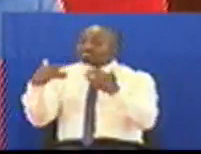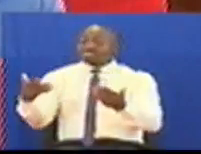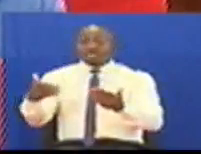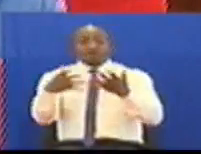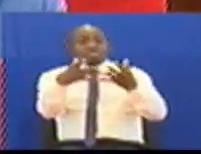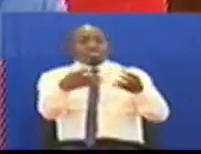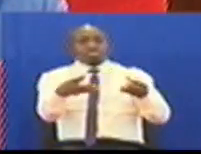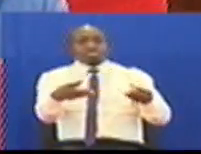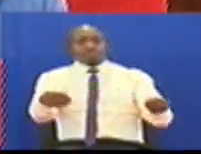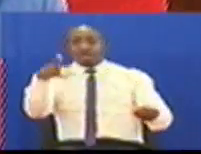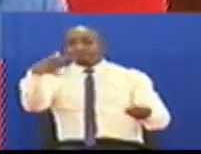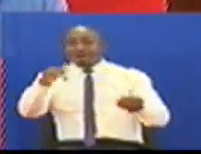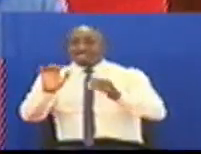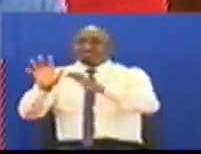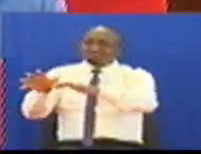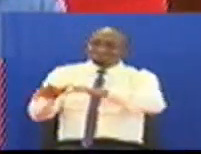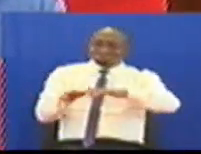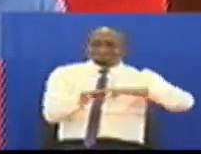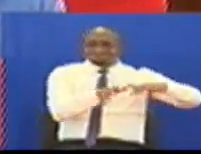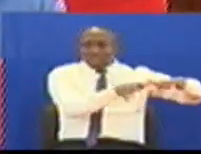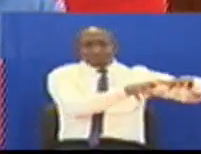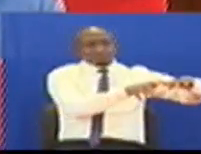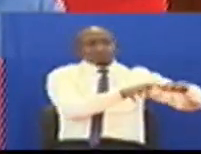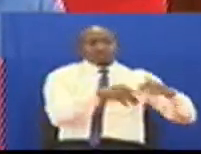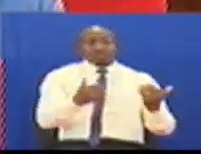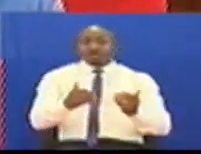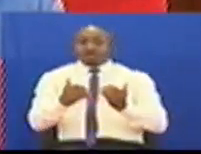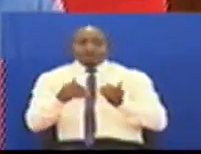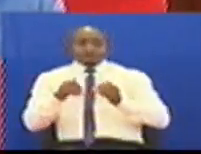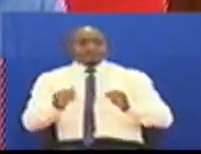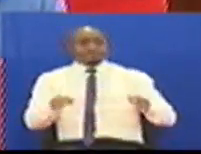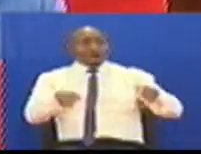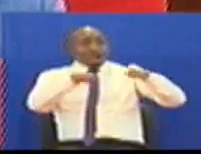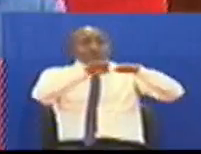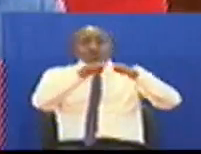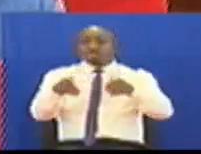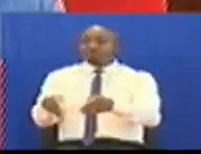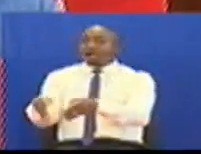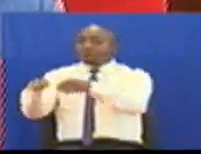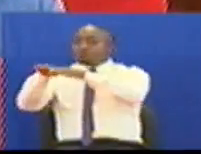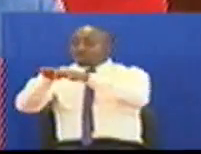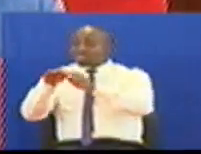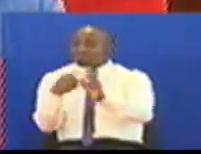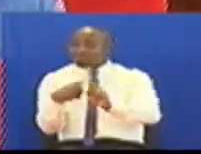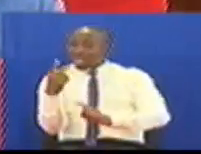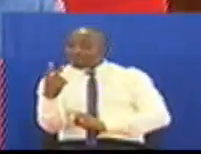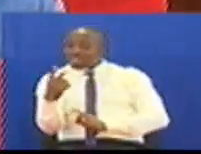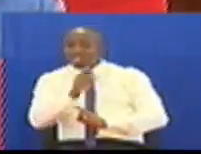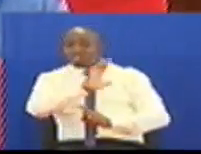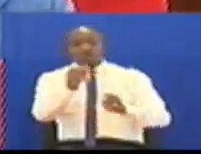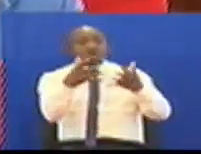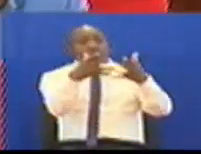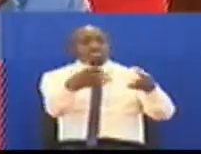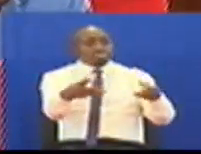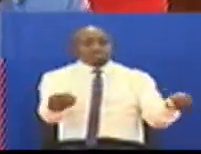maji. Unakuta makaburi mengi sana, makaburi kama 200 ya kata ya Vingunguti yameondoka na maji.